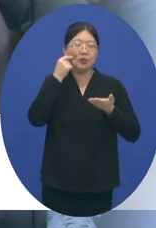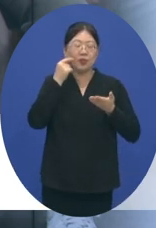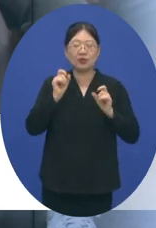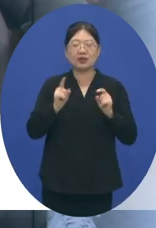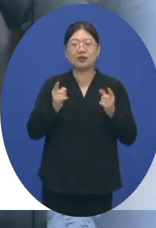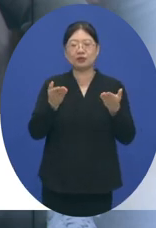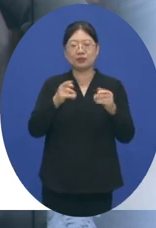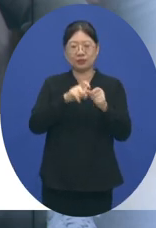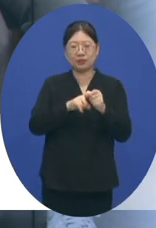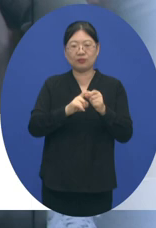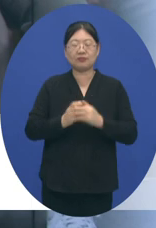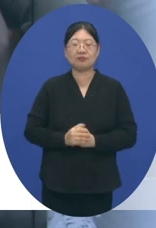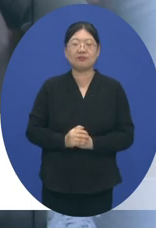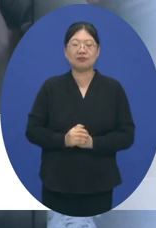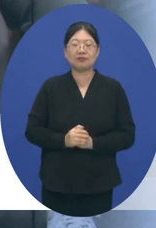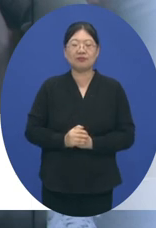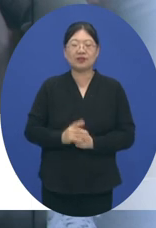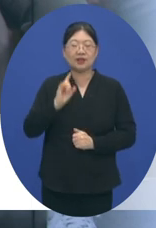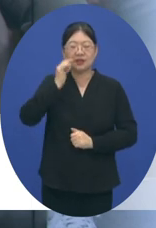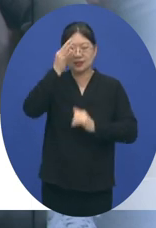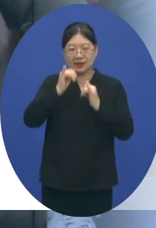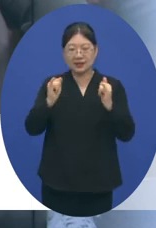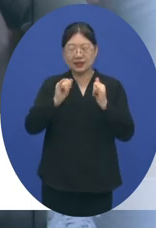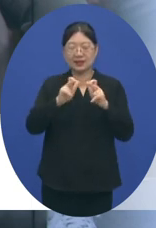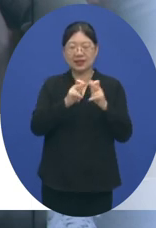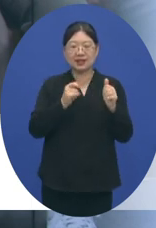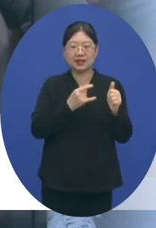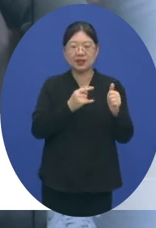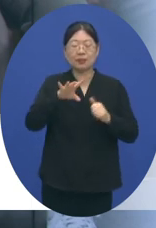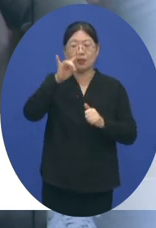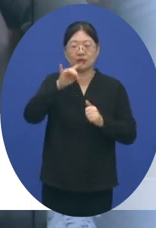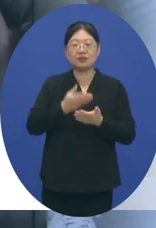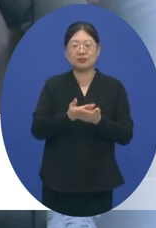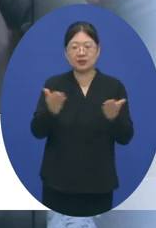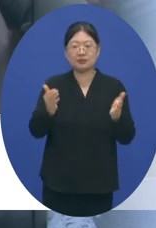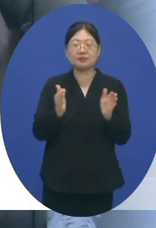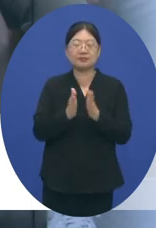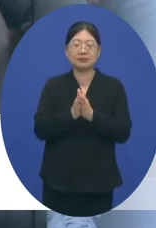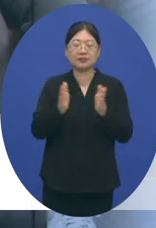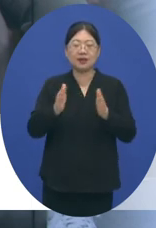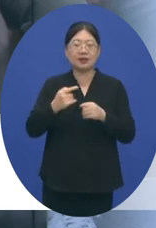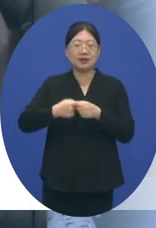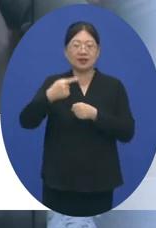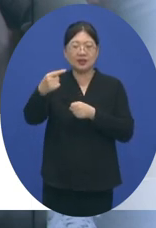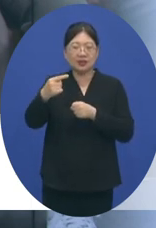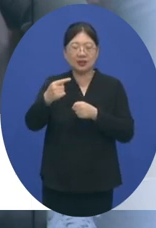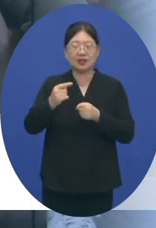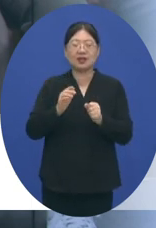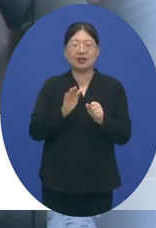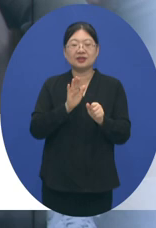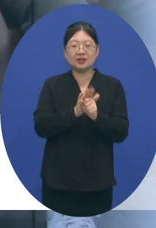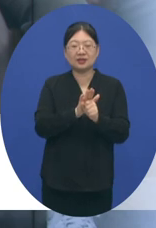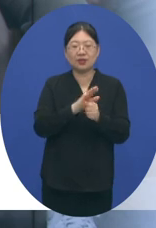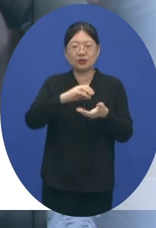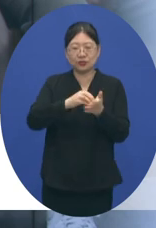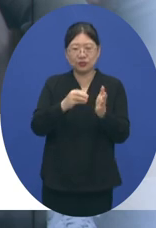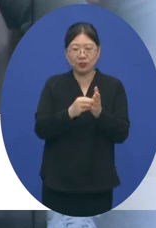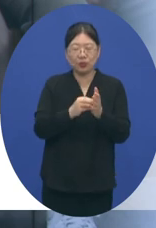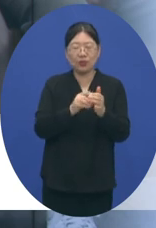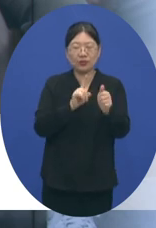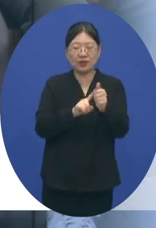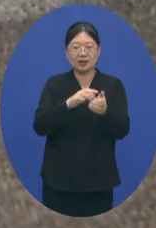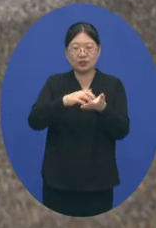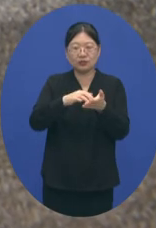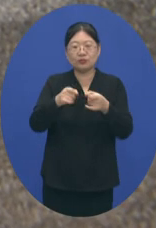주기 위한 건데요. 예술인과 장애를 대상으로 먼저 지급을 시작했고 내년엔 지원 규모와 대상을 더욱 늘릴 계획입니다.